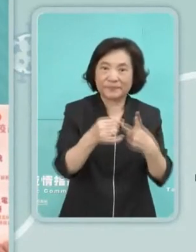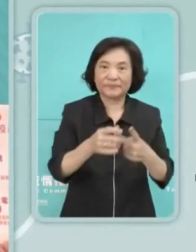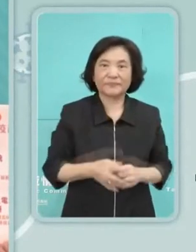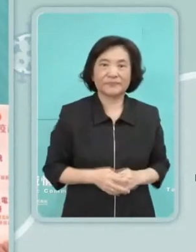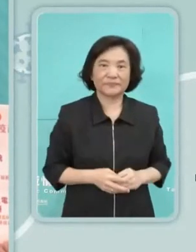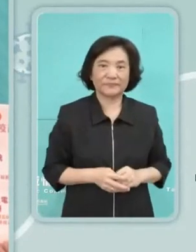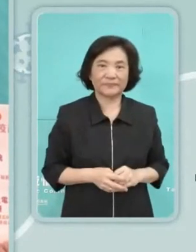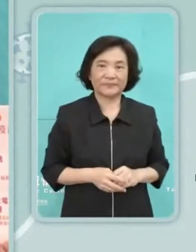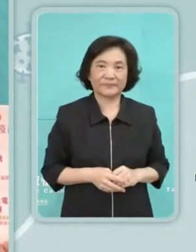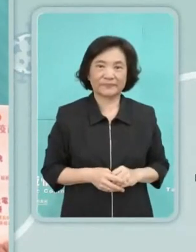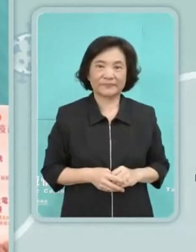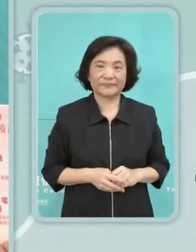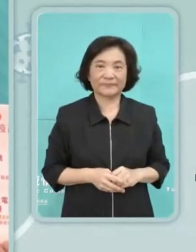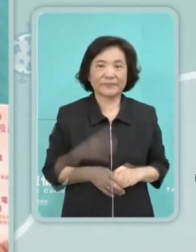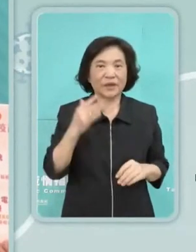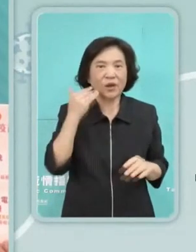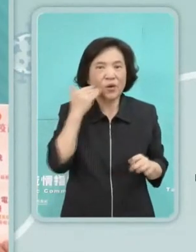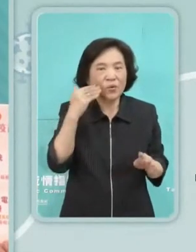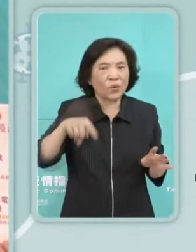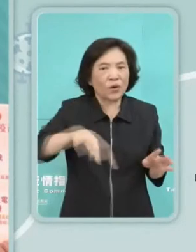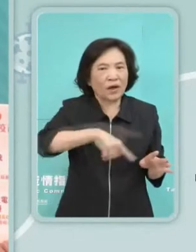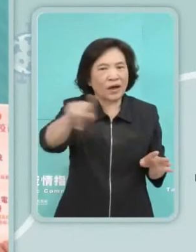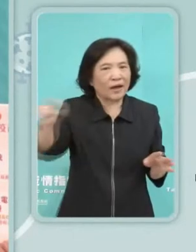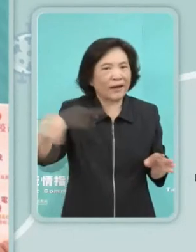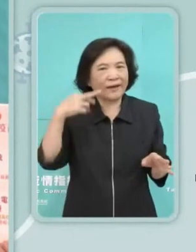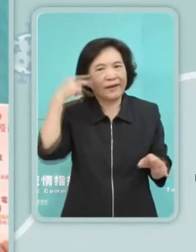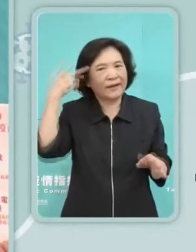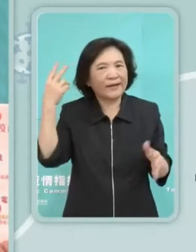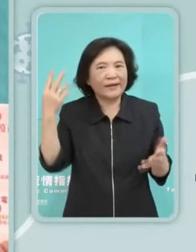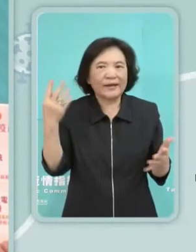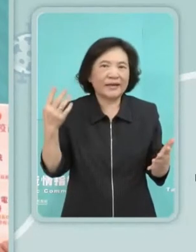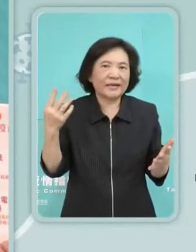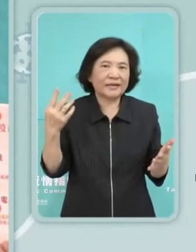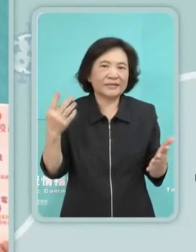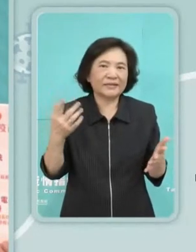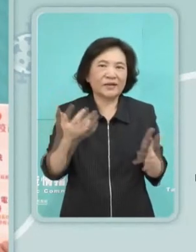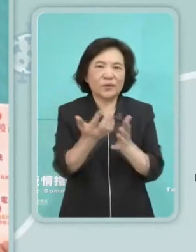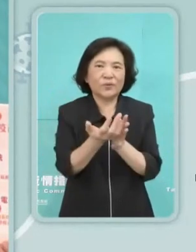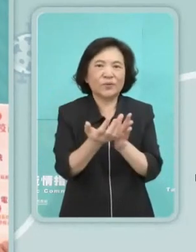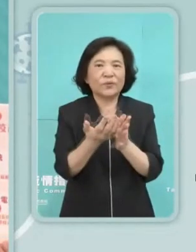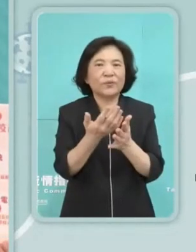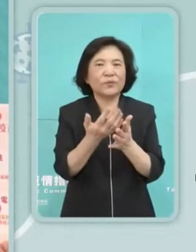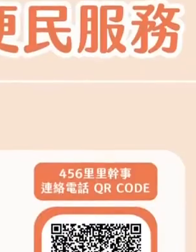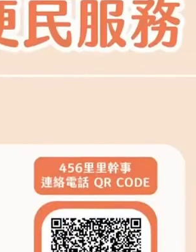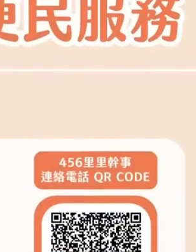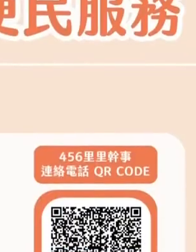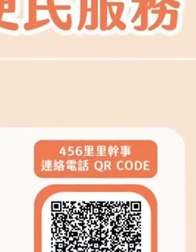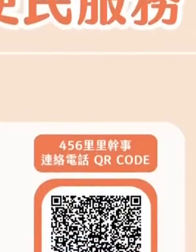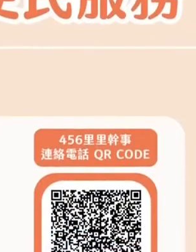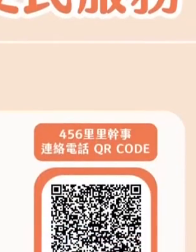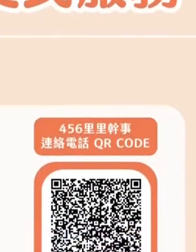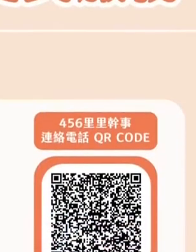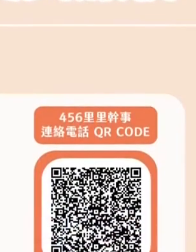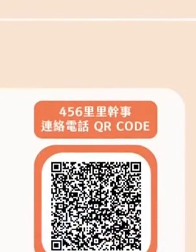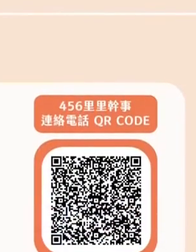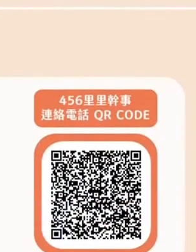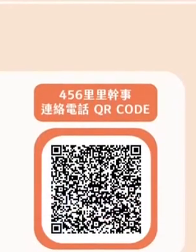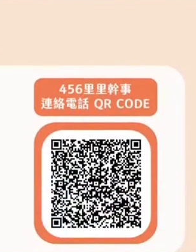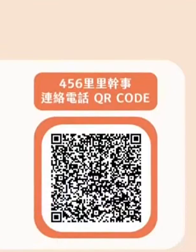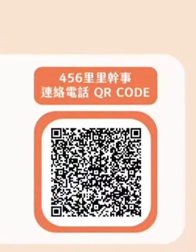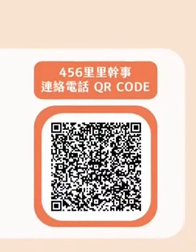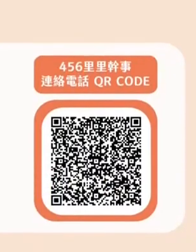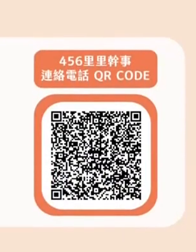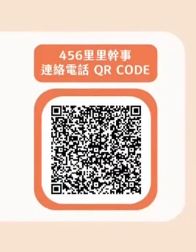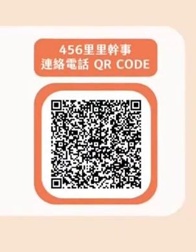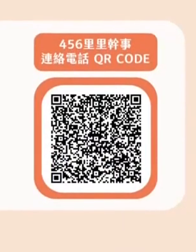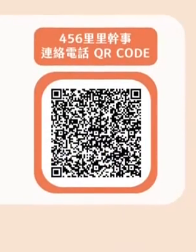说，有的人他还是觉得这个网络的预约对他有点困难，他想说是不是可以